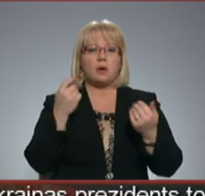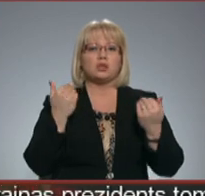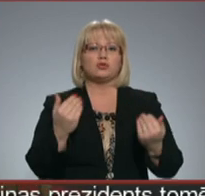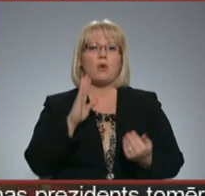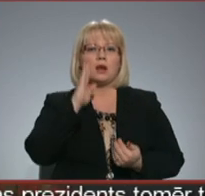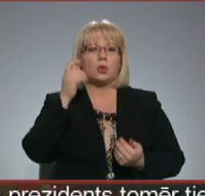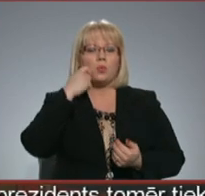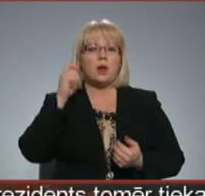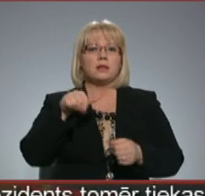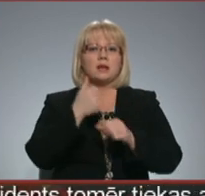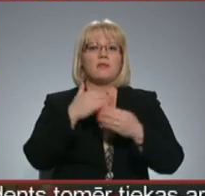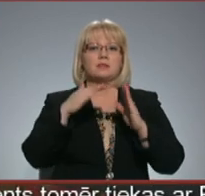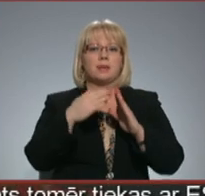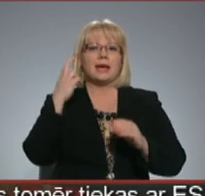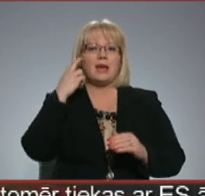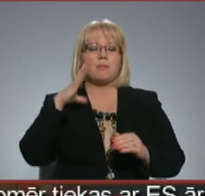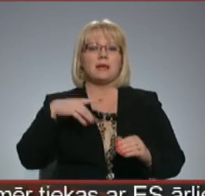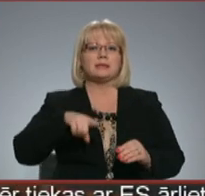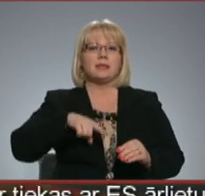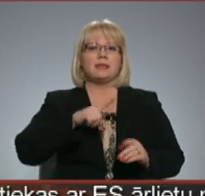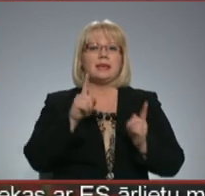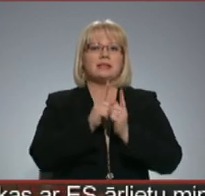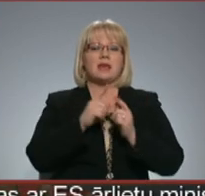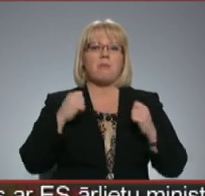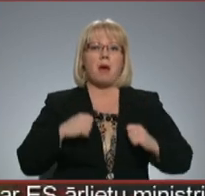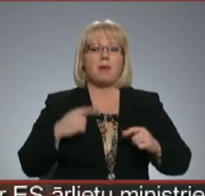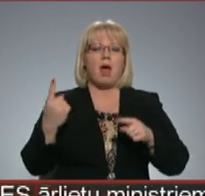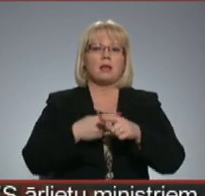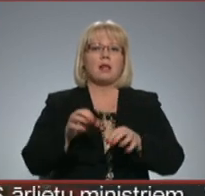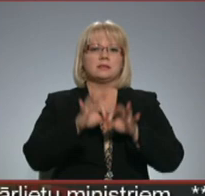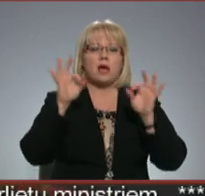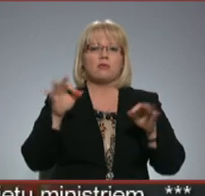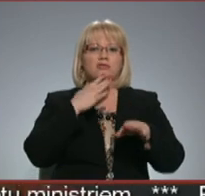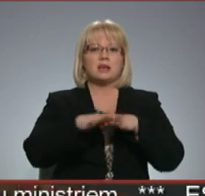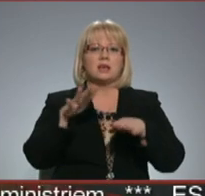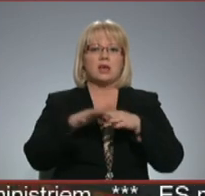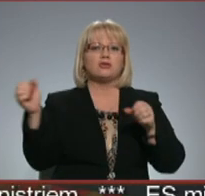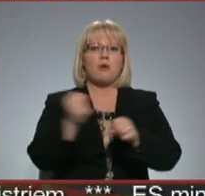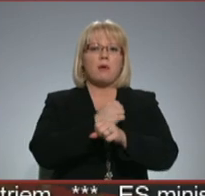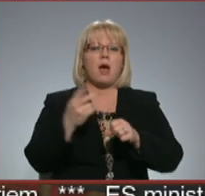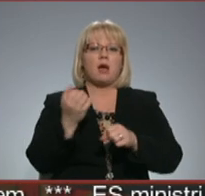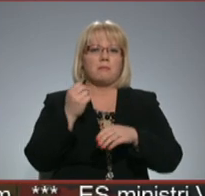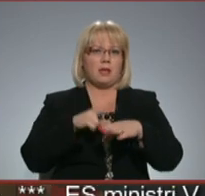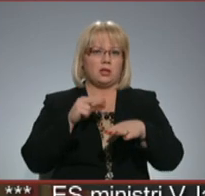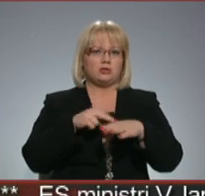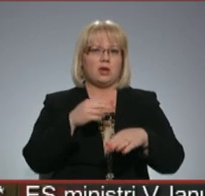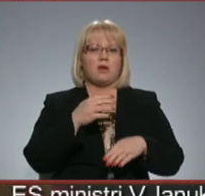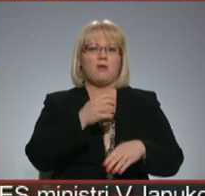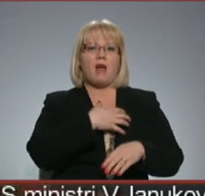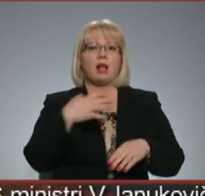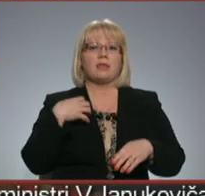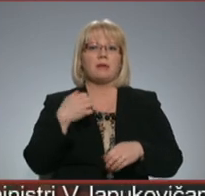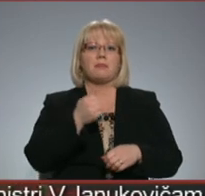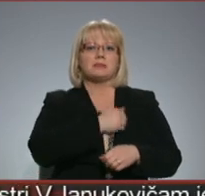Turīt Ukrainas galvaspilsētā Kīvā pēc neilgā pamiera atkal izcēlušās asiņainas opozicionāru sadursmes ar miliciju. Valdības spēki